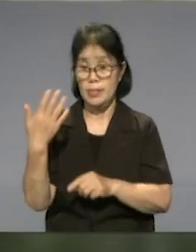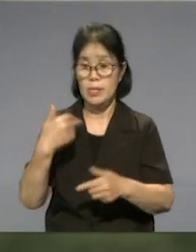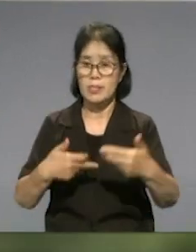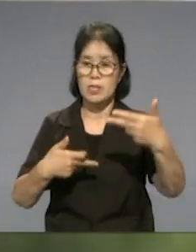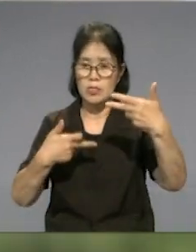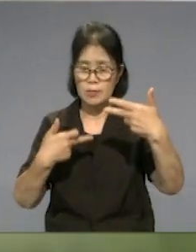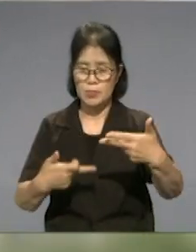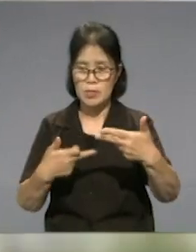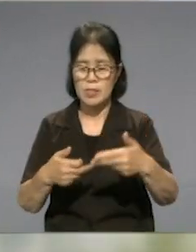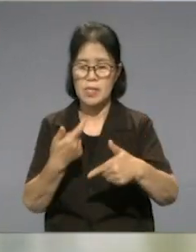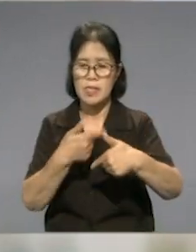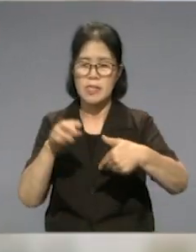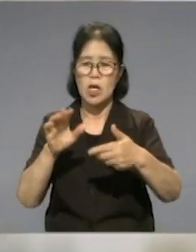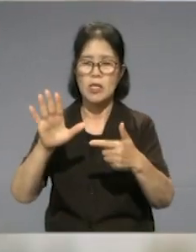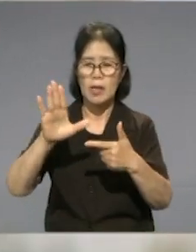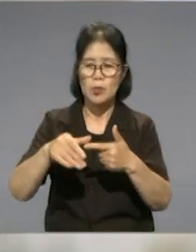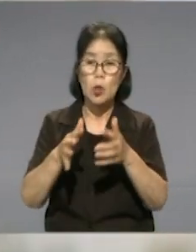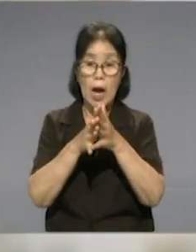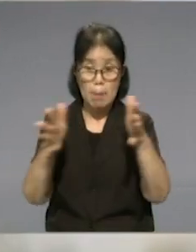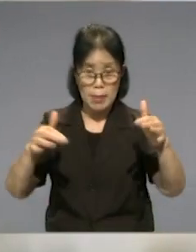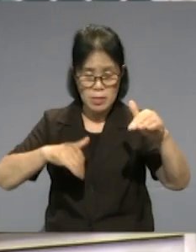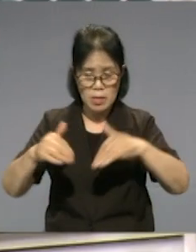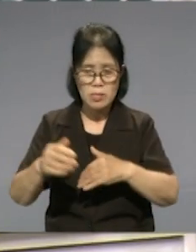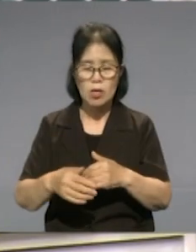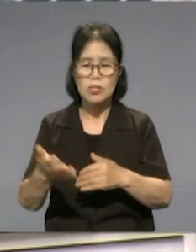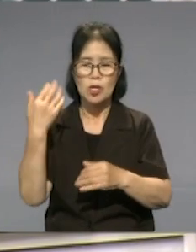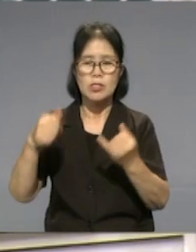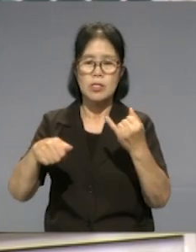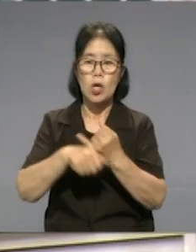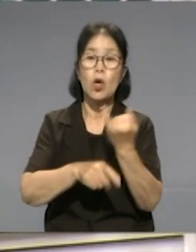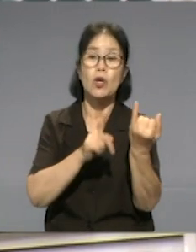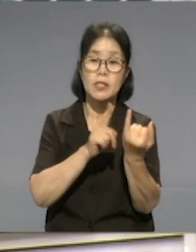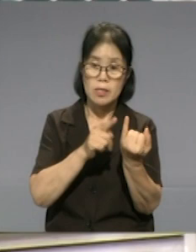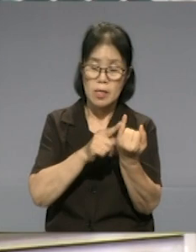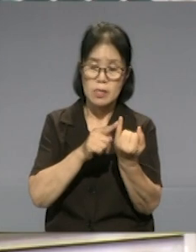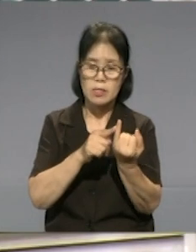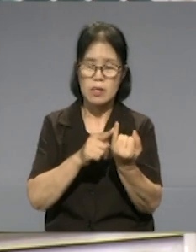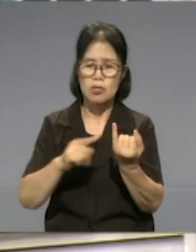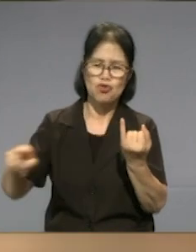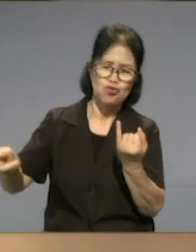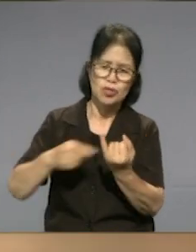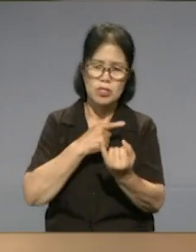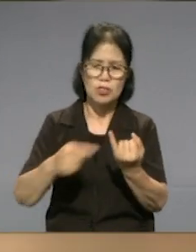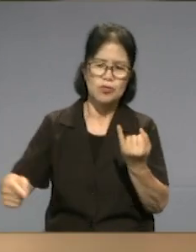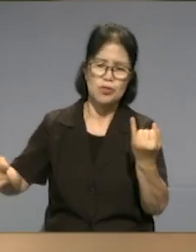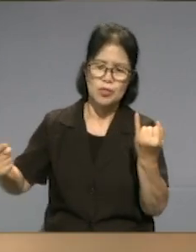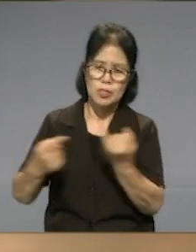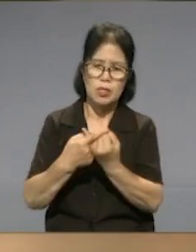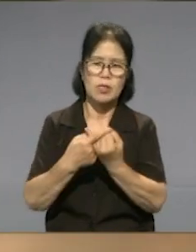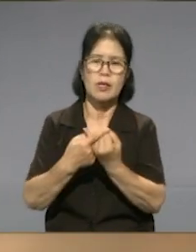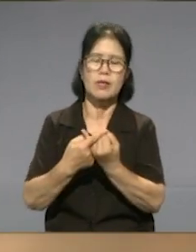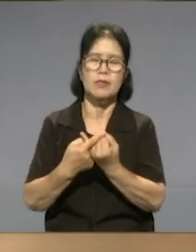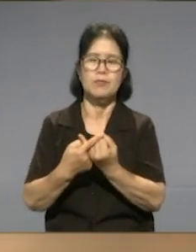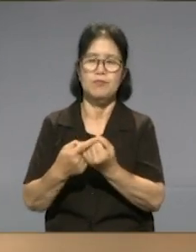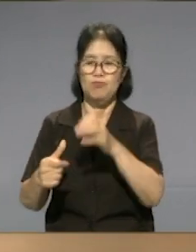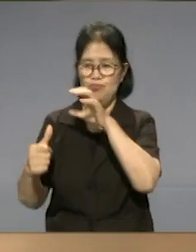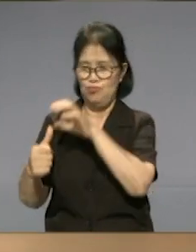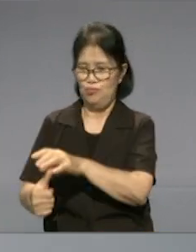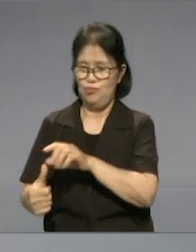17일 인천 남동구 한 아파트 복도에서 전 연인인 30대 여성 B씨에게 흉기를 휘둘러 살해한 혐의로